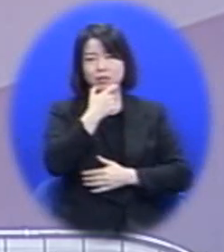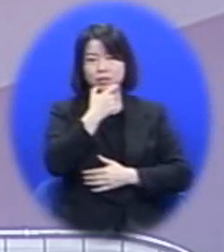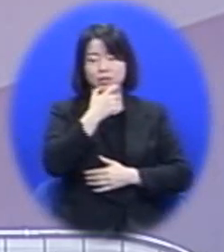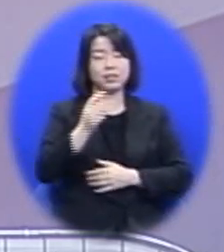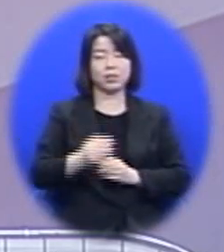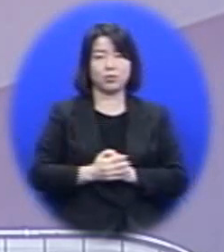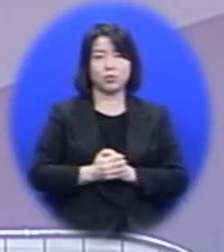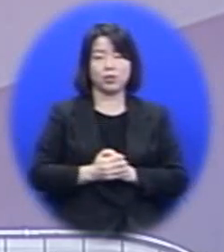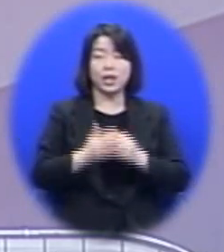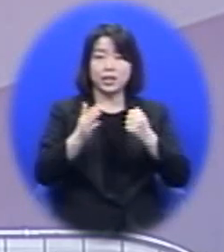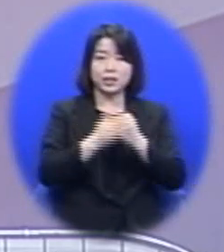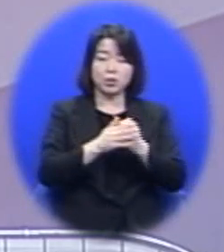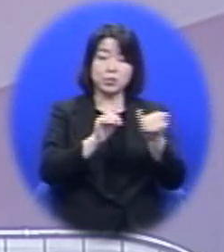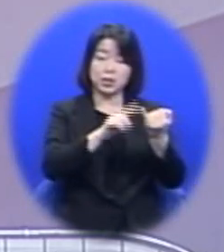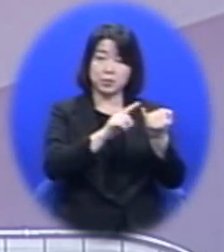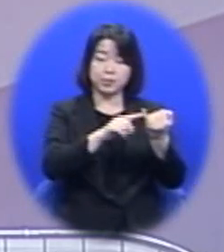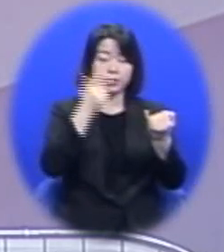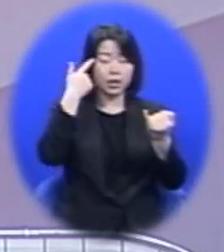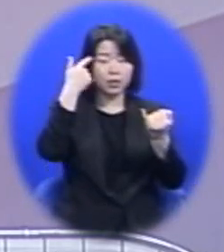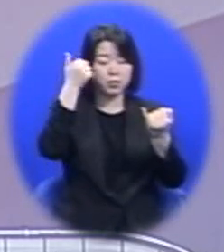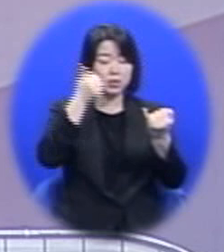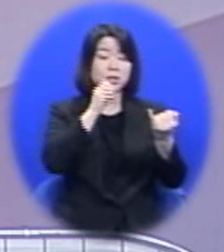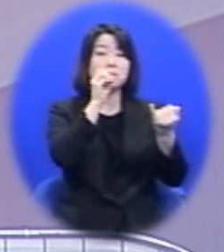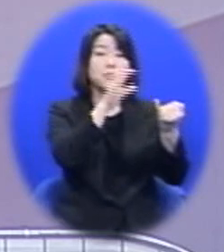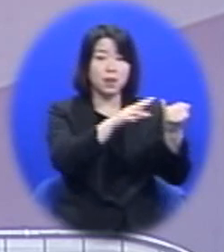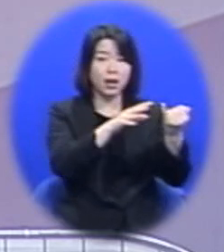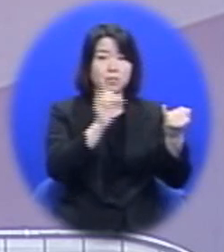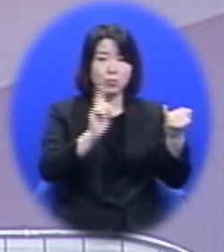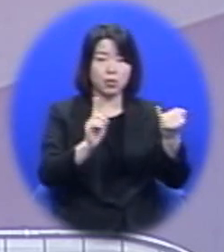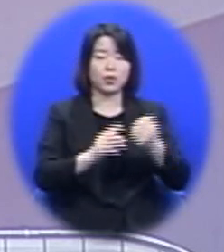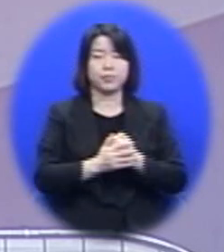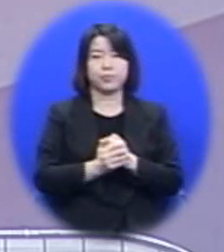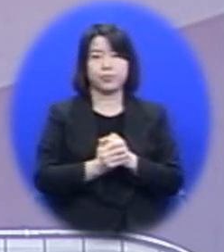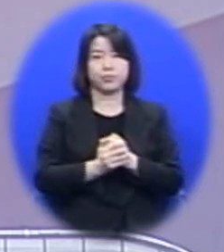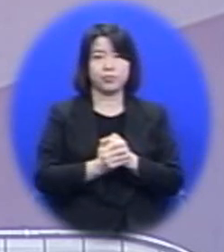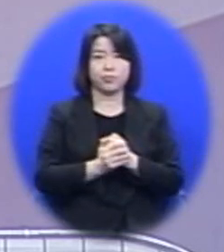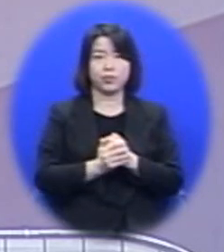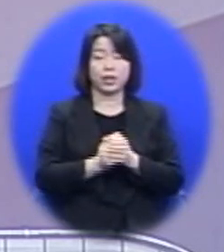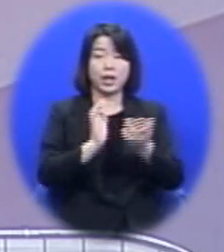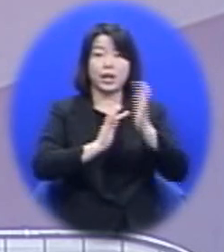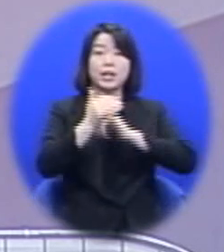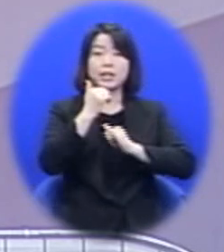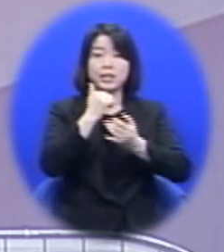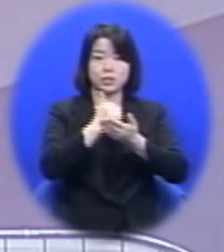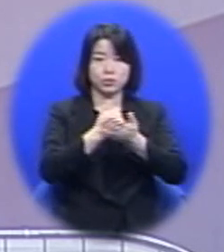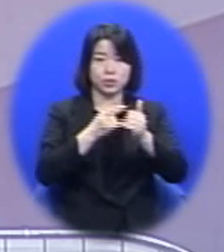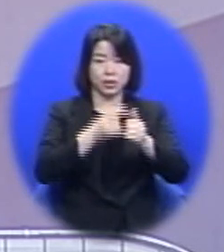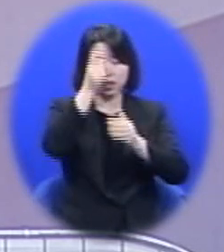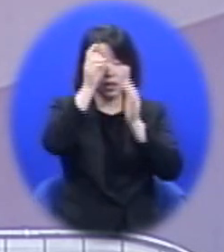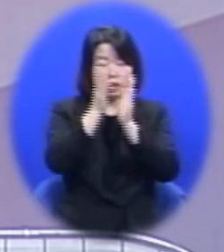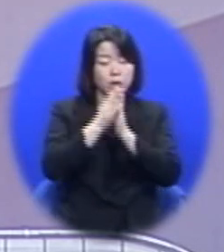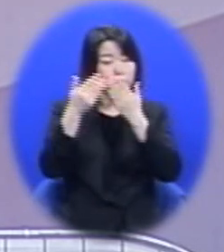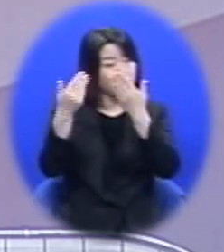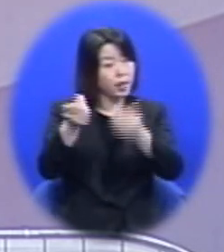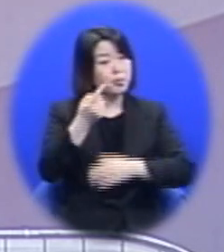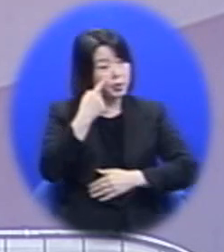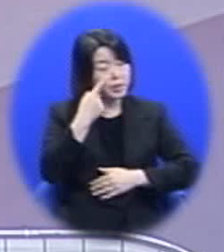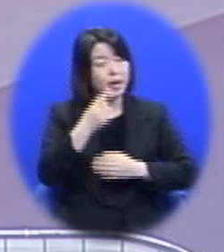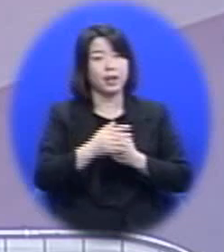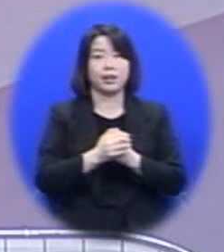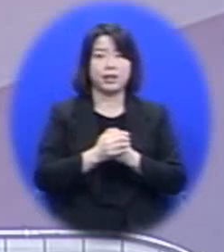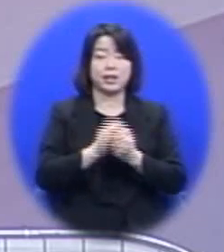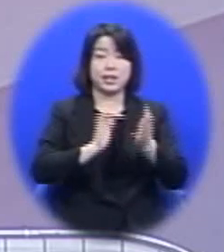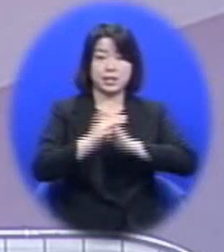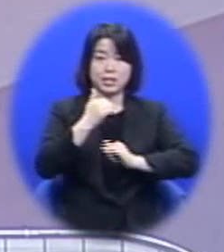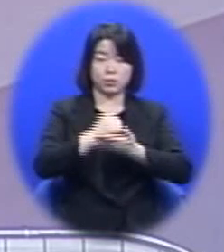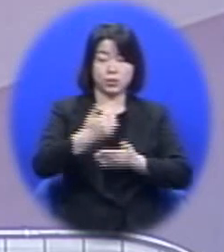그래서 목사님이 그 5살 된 딸에게 이렇게 이야기를 했습니다. 예수님께 기도해 보자. 예수님께서